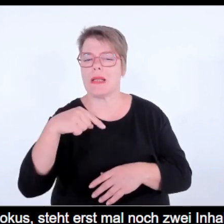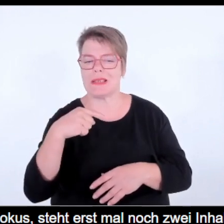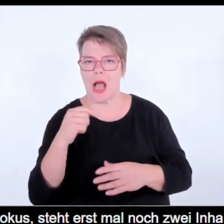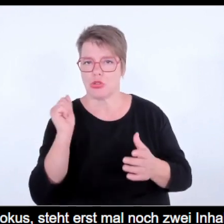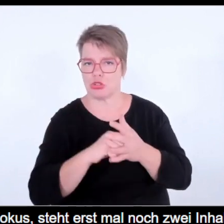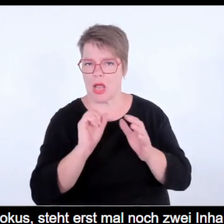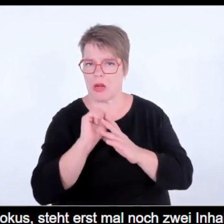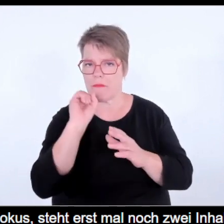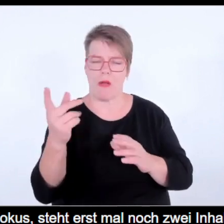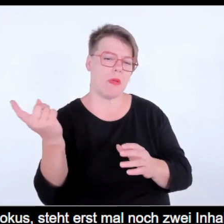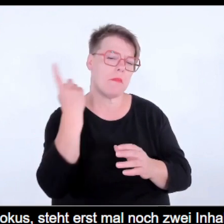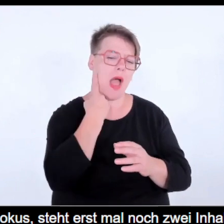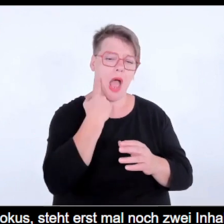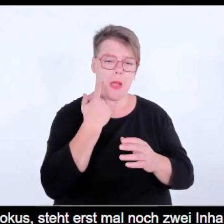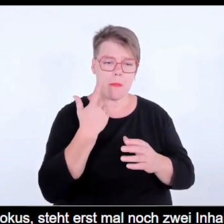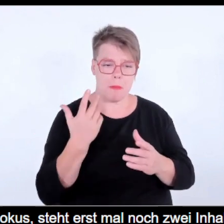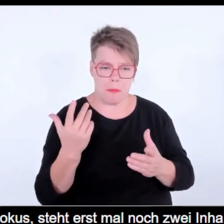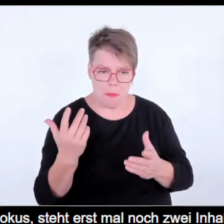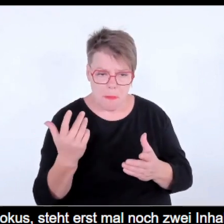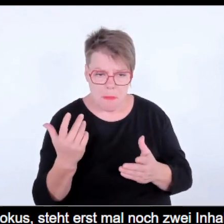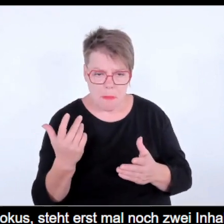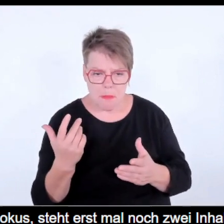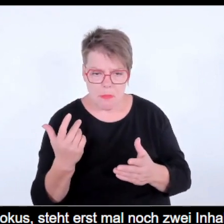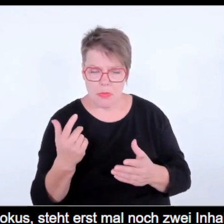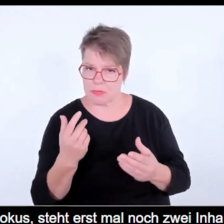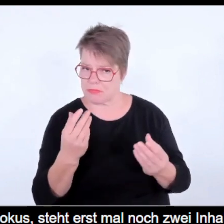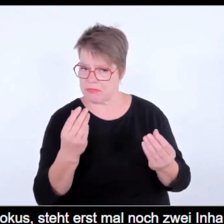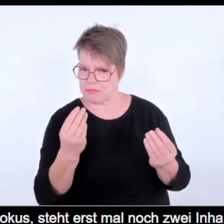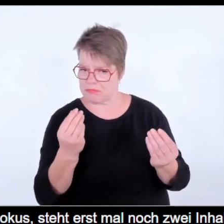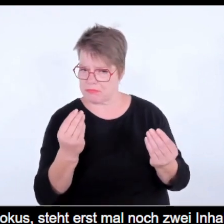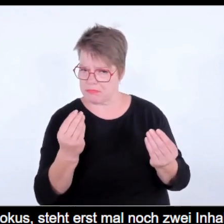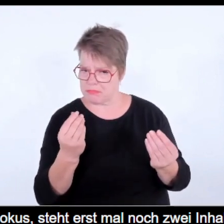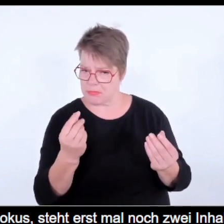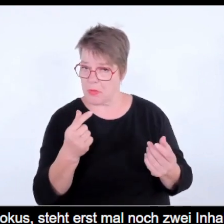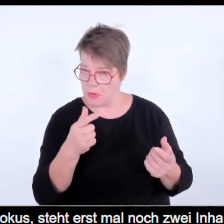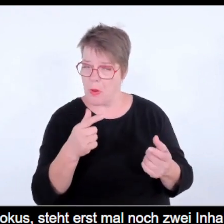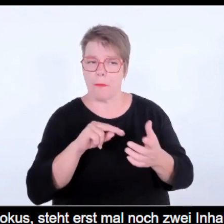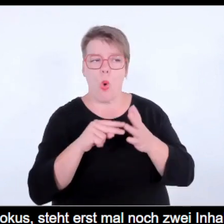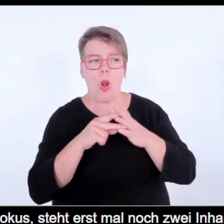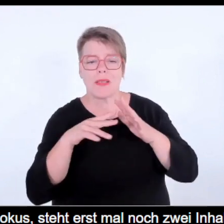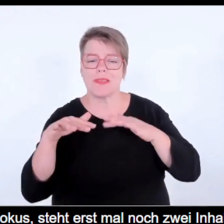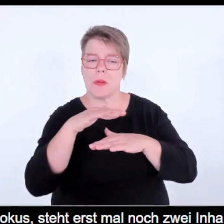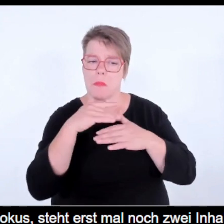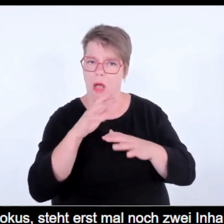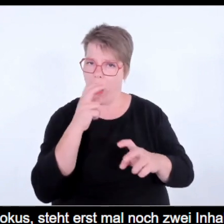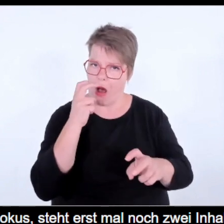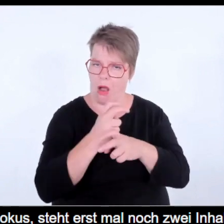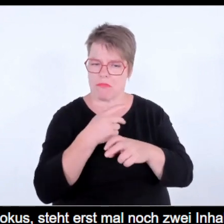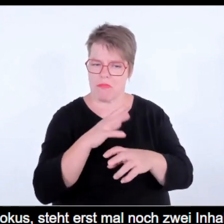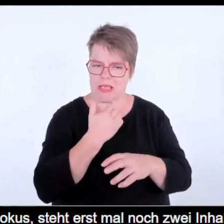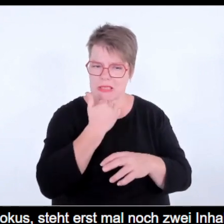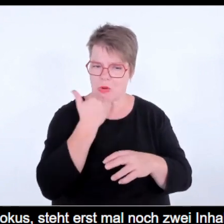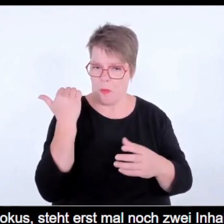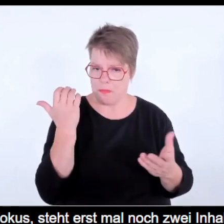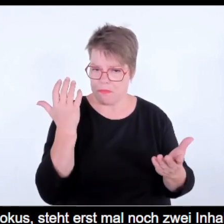Spüren Sie das auch, dass das politische Klima härter, rauer wird? Und ist Ihnen